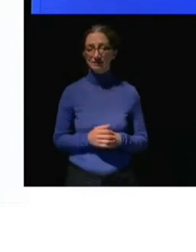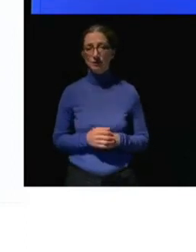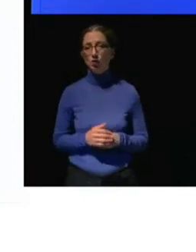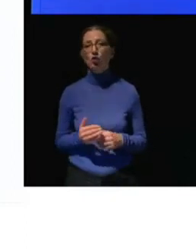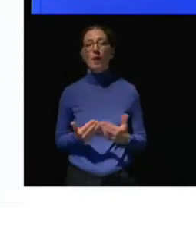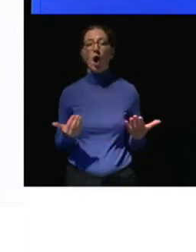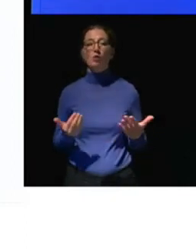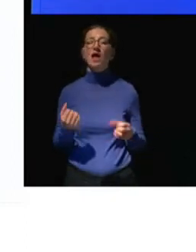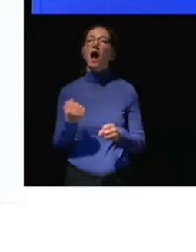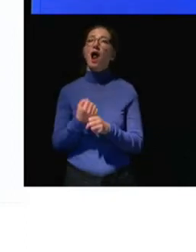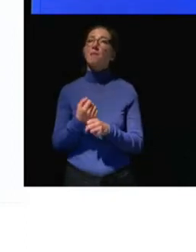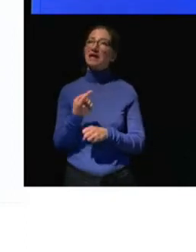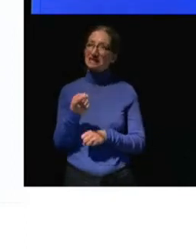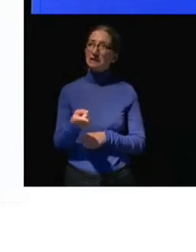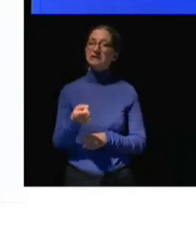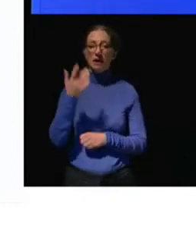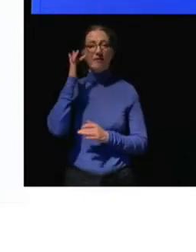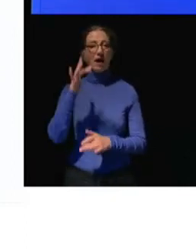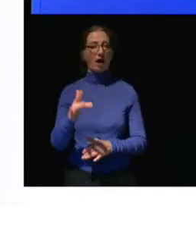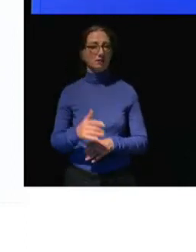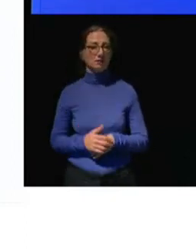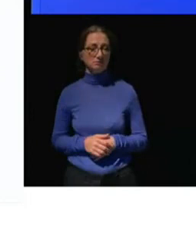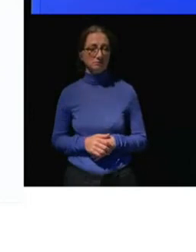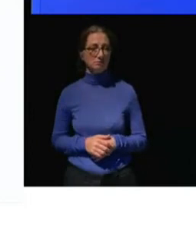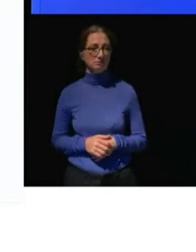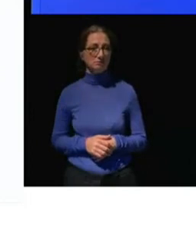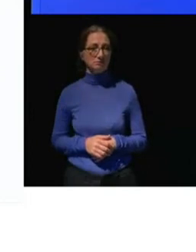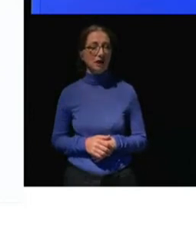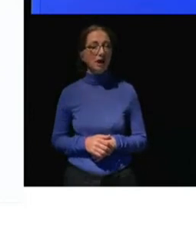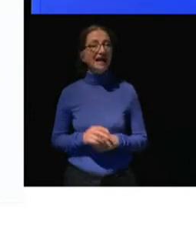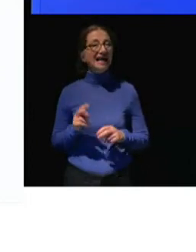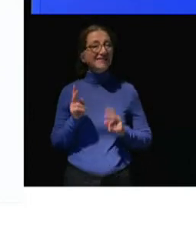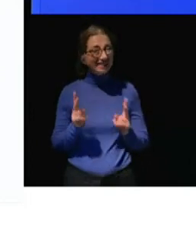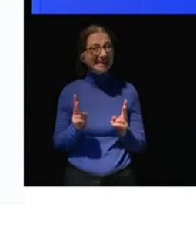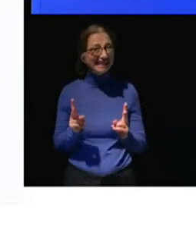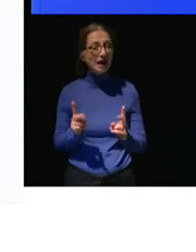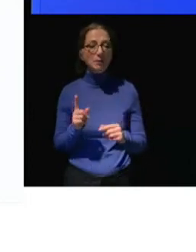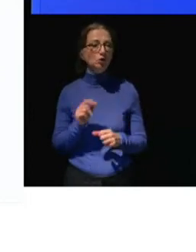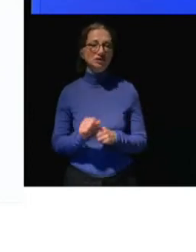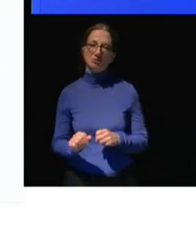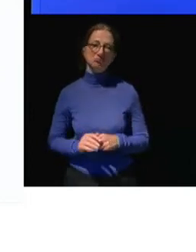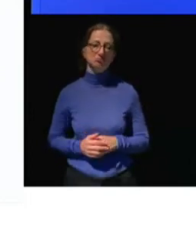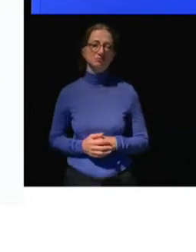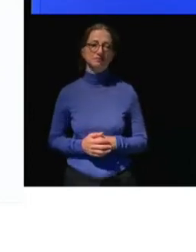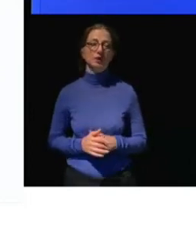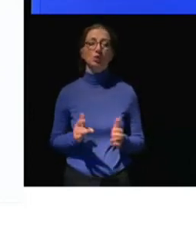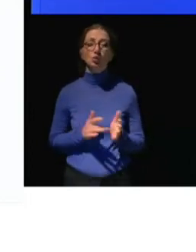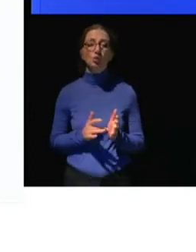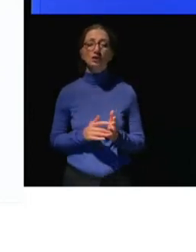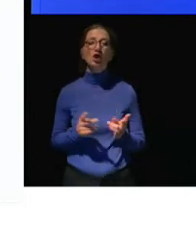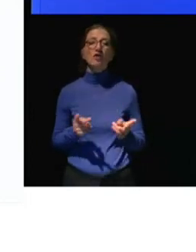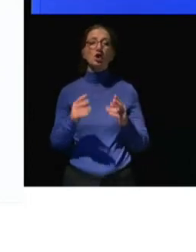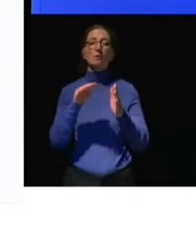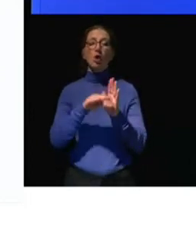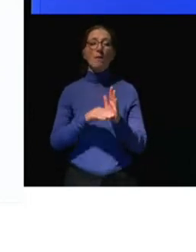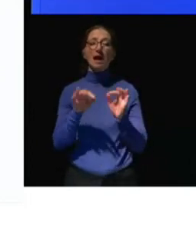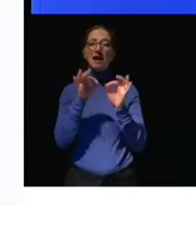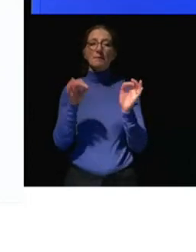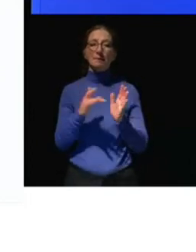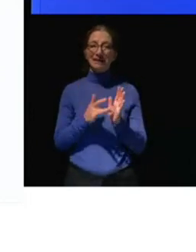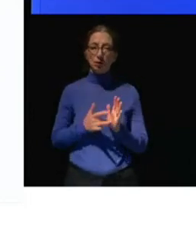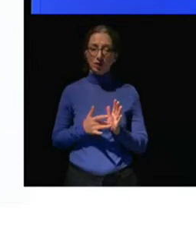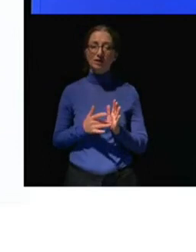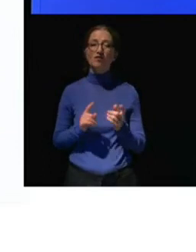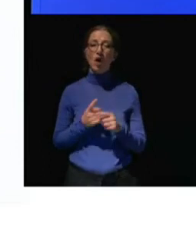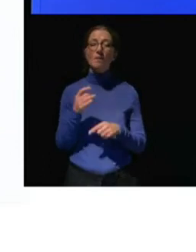überhaupt als Arbeit anerkannt, so wichtig sie auch sein mögen. Aufgrund der Rahmenbedingungen vieler Förderprogramme werden vor